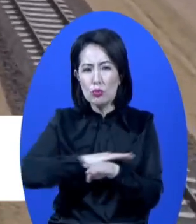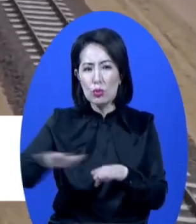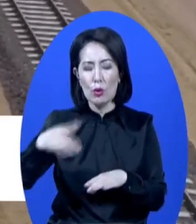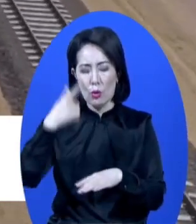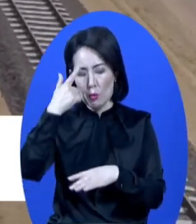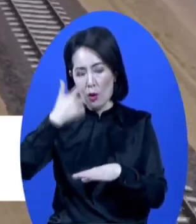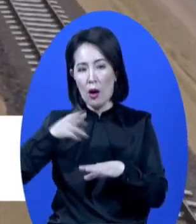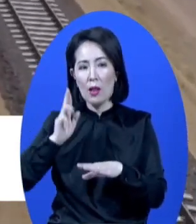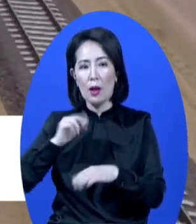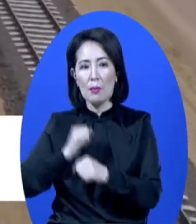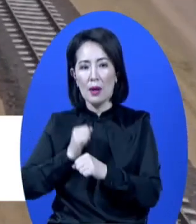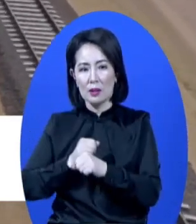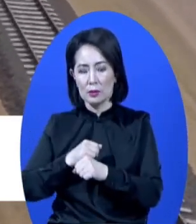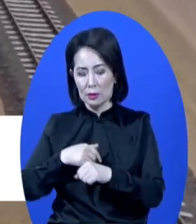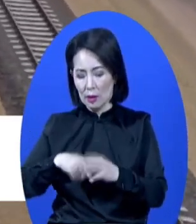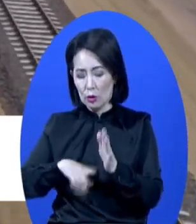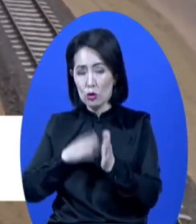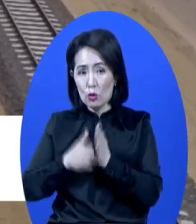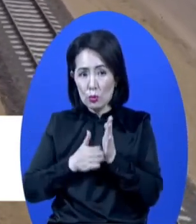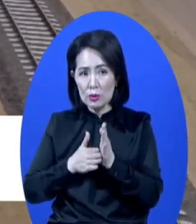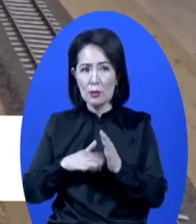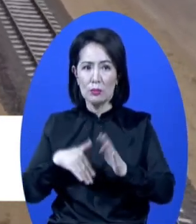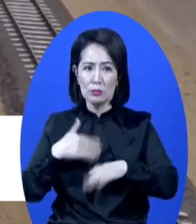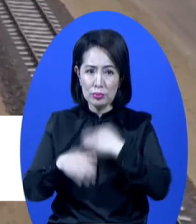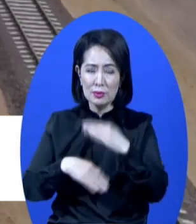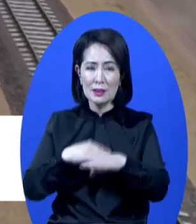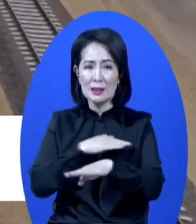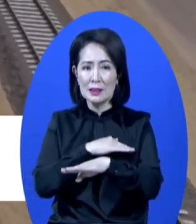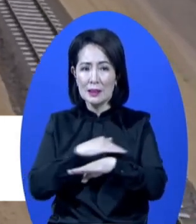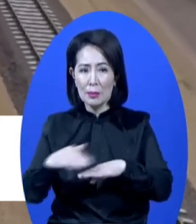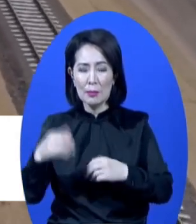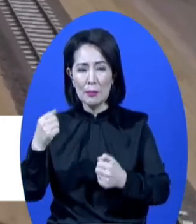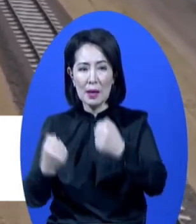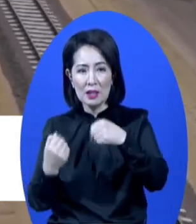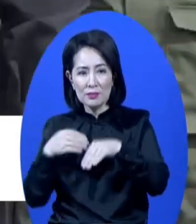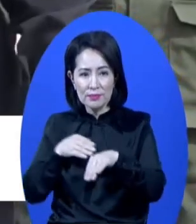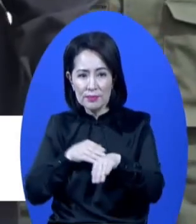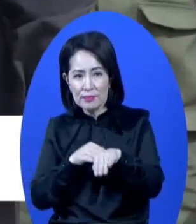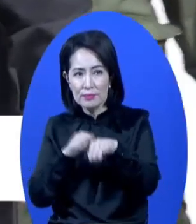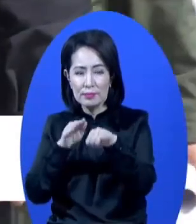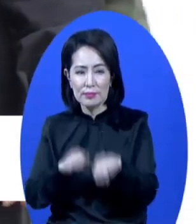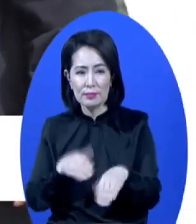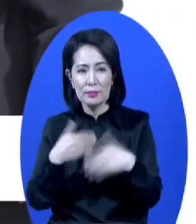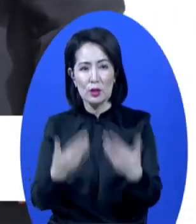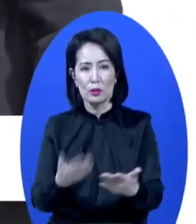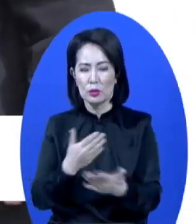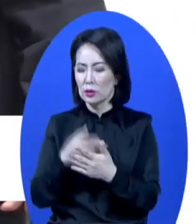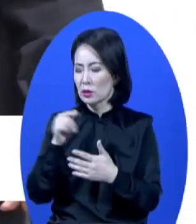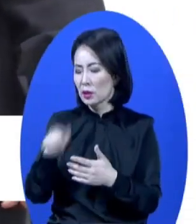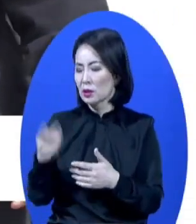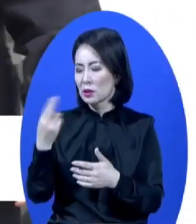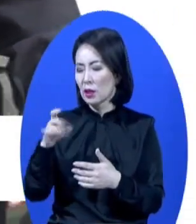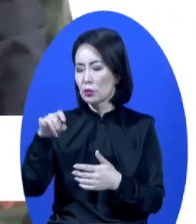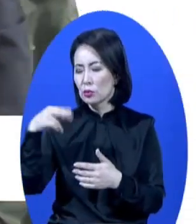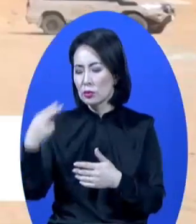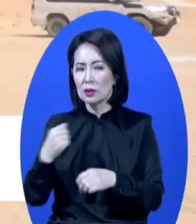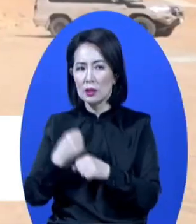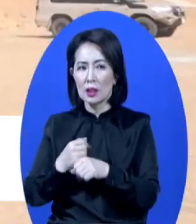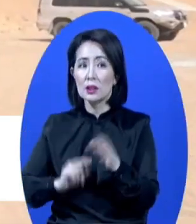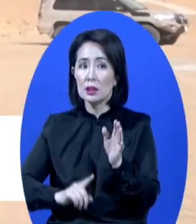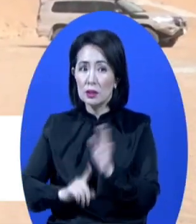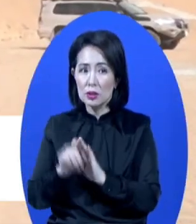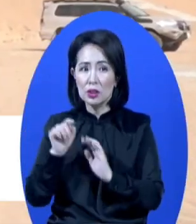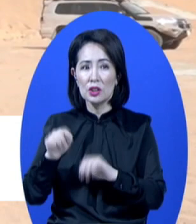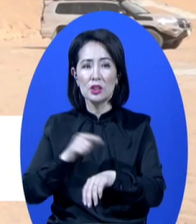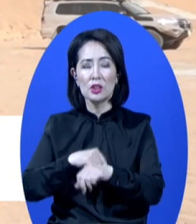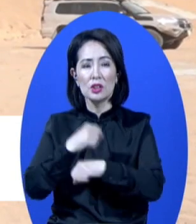Мөн Монголд анх удаагаа төмөр замын хөдлөх бүрэлдэхүүнийн авт замаар тээвэрлэн авчирсан байна. Ингэснээр дээд бүтцийн ажлыг эхлүүлэх боломжтой болж энэ жилдээ